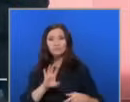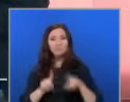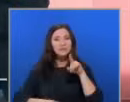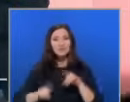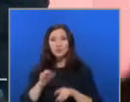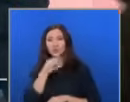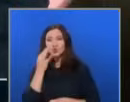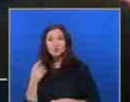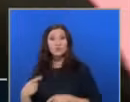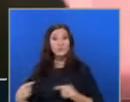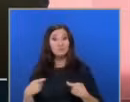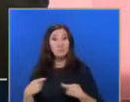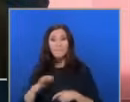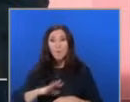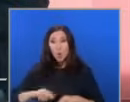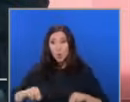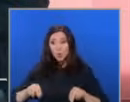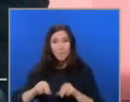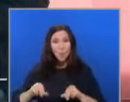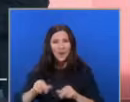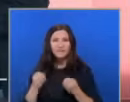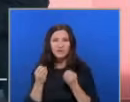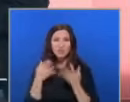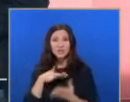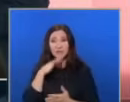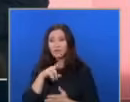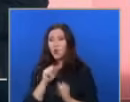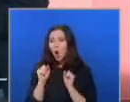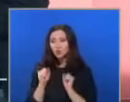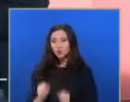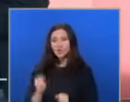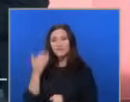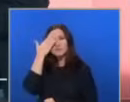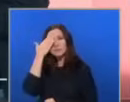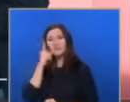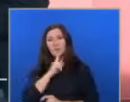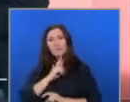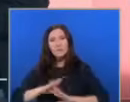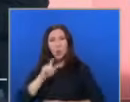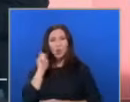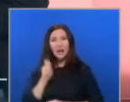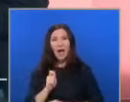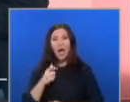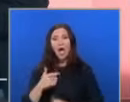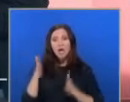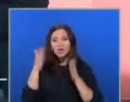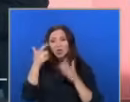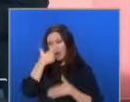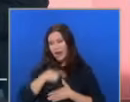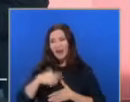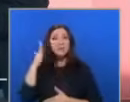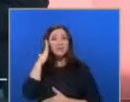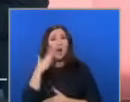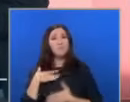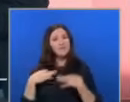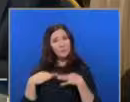от случващото се на бойното поле и от възможността да се стигне до устойчив и справедлив мир. Украйна е суверенна държава. Тя